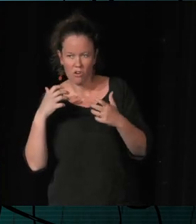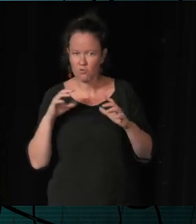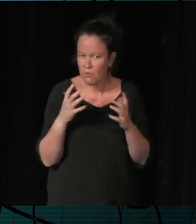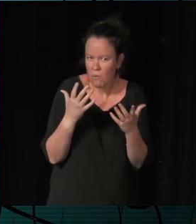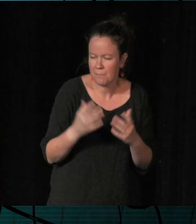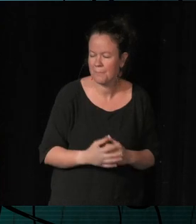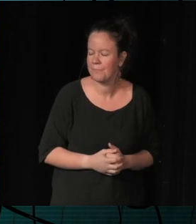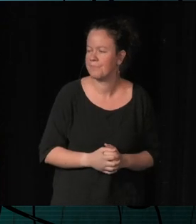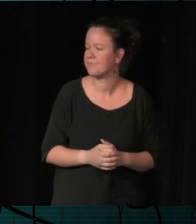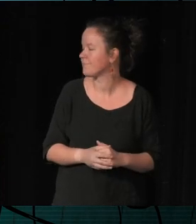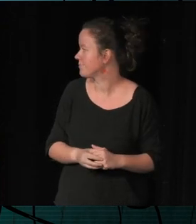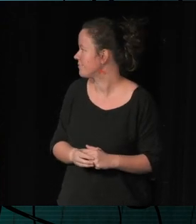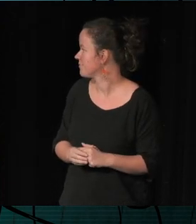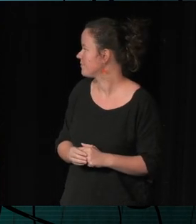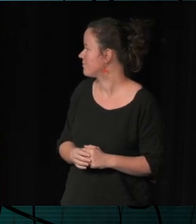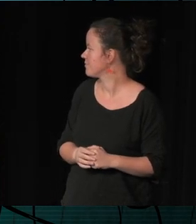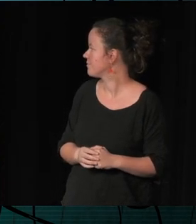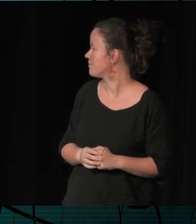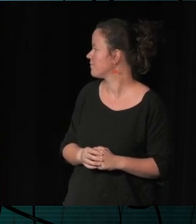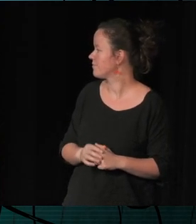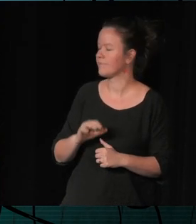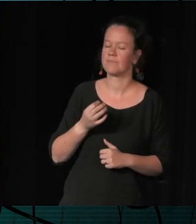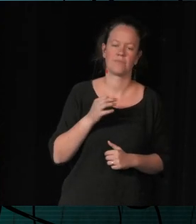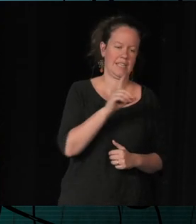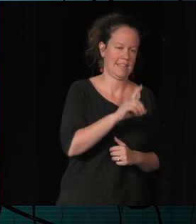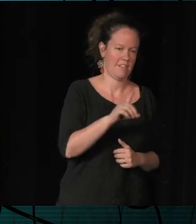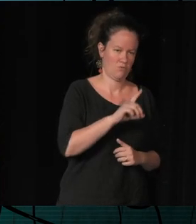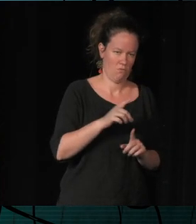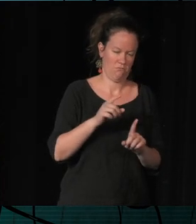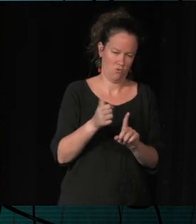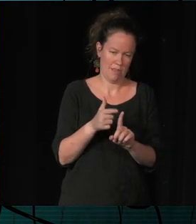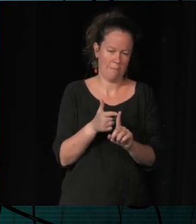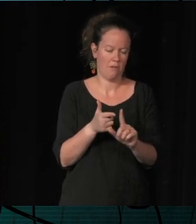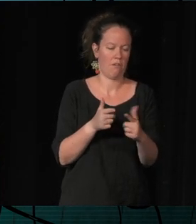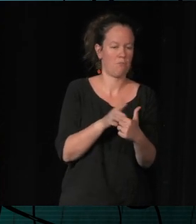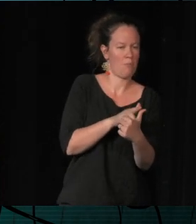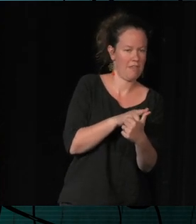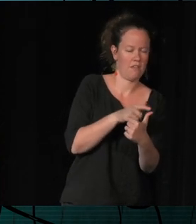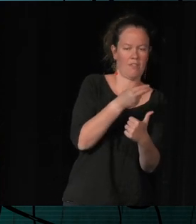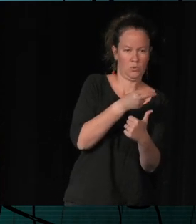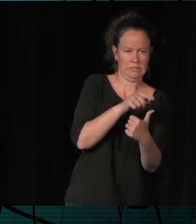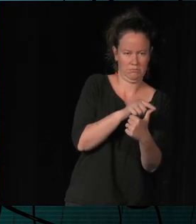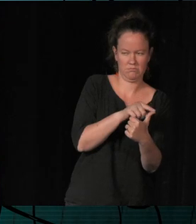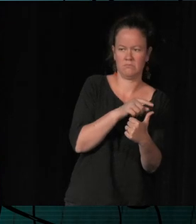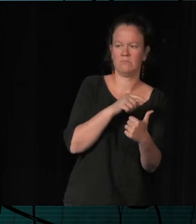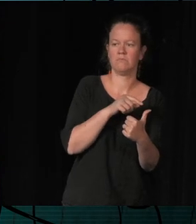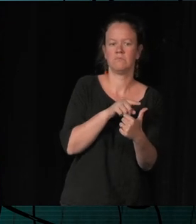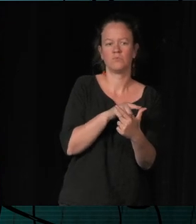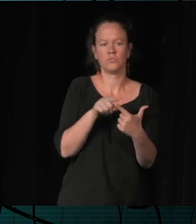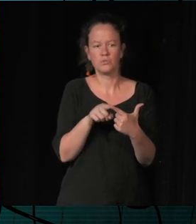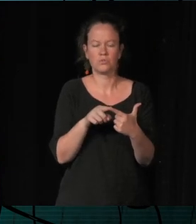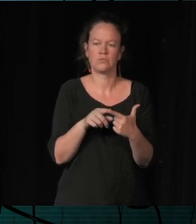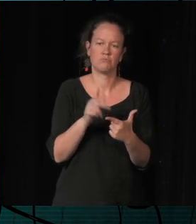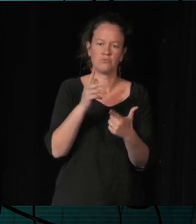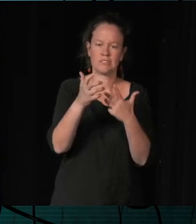Donc le jeu précédent, avant Décarnation, donc c'était Narcosis. Les deux ont quelque chose de très vertical, mais vertical